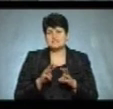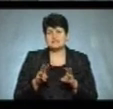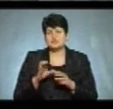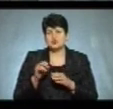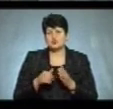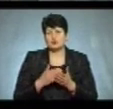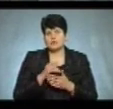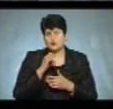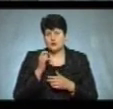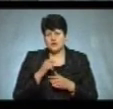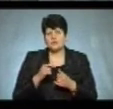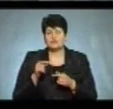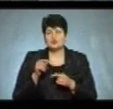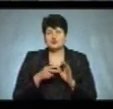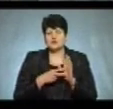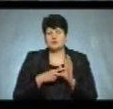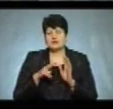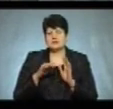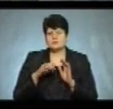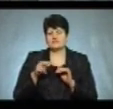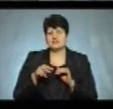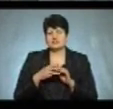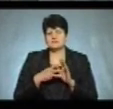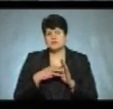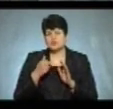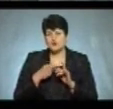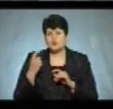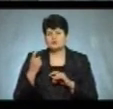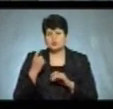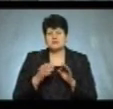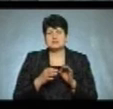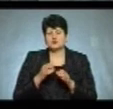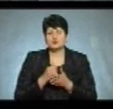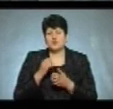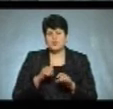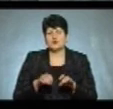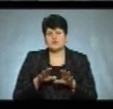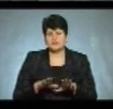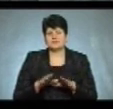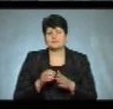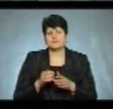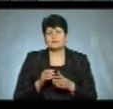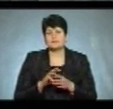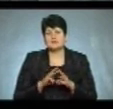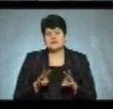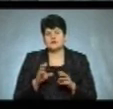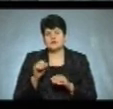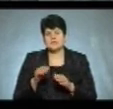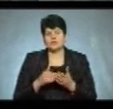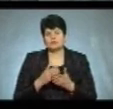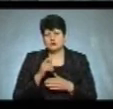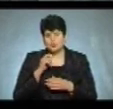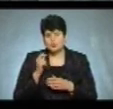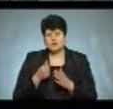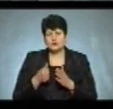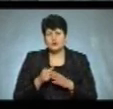соцполітики України. 7 листопада 2018 року Господарський суд ухвалив позовну заяву від Міністерства соціальної політики